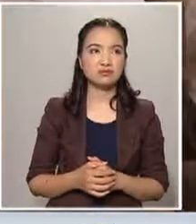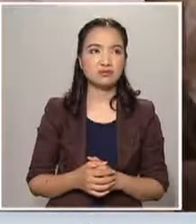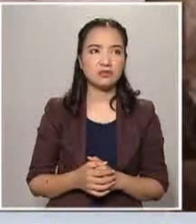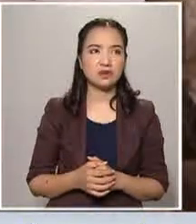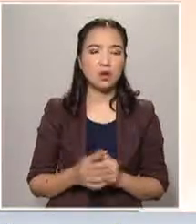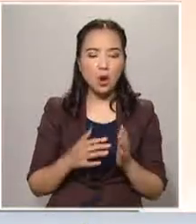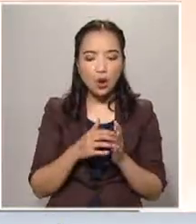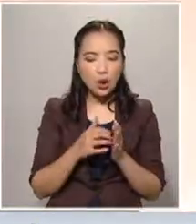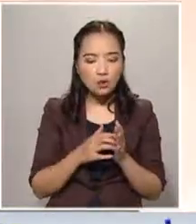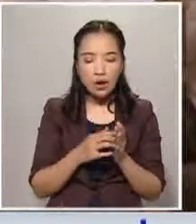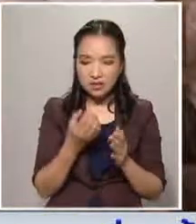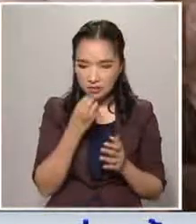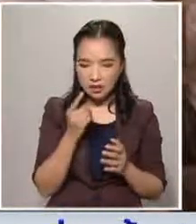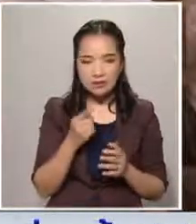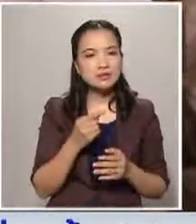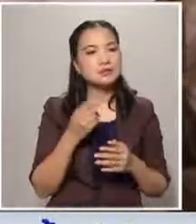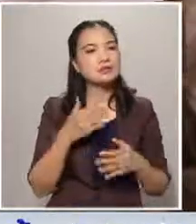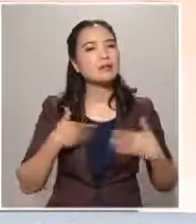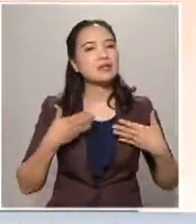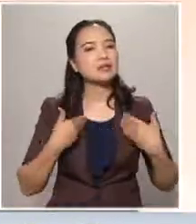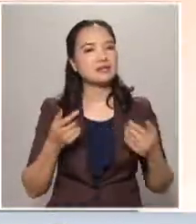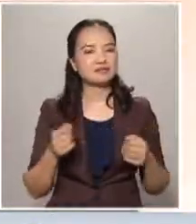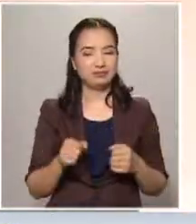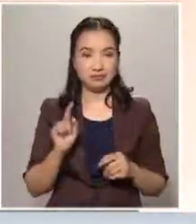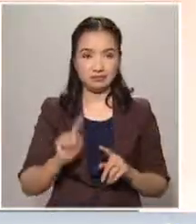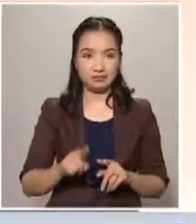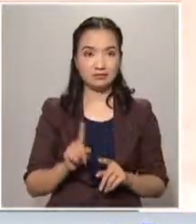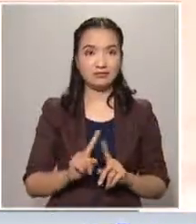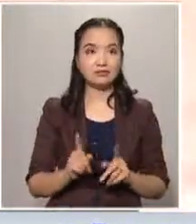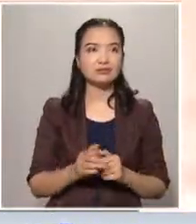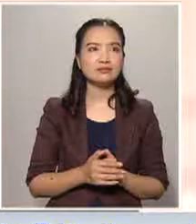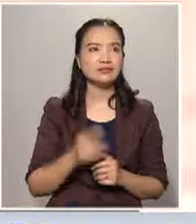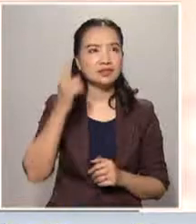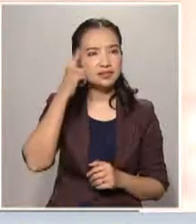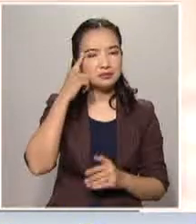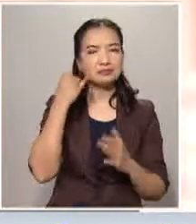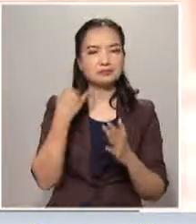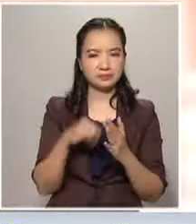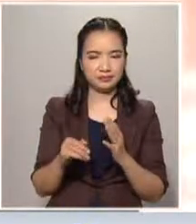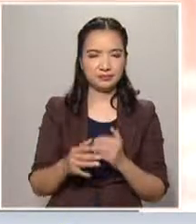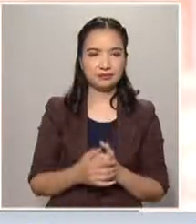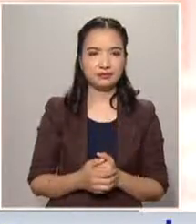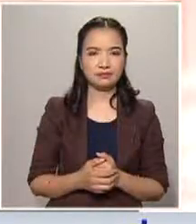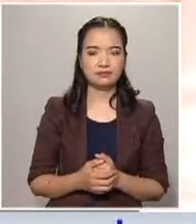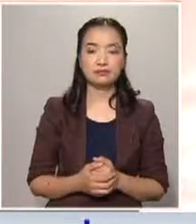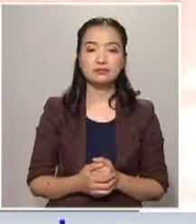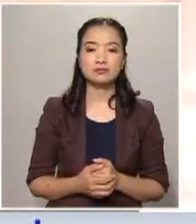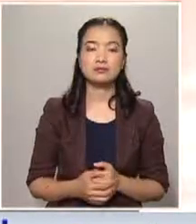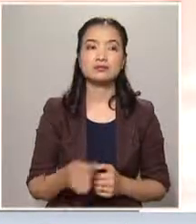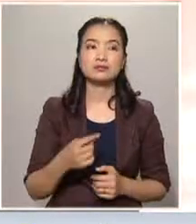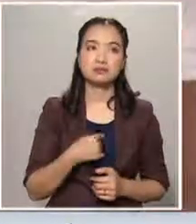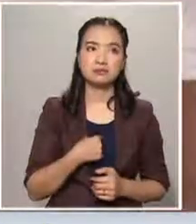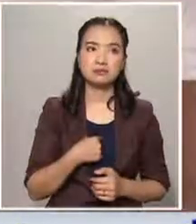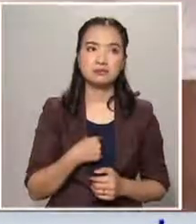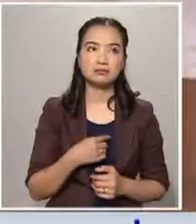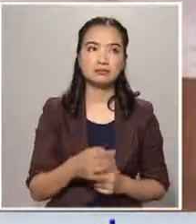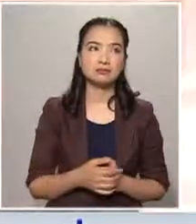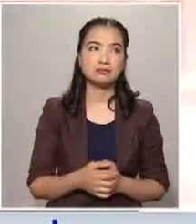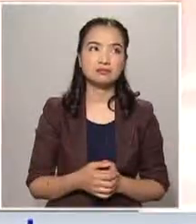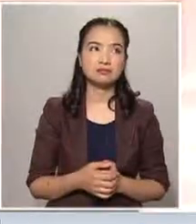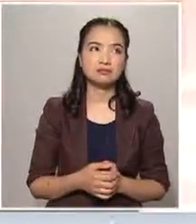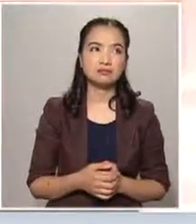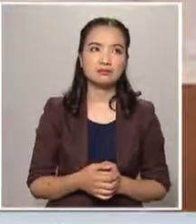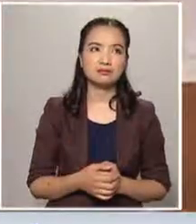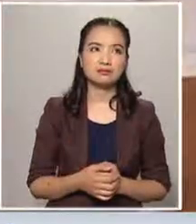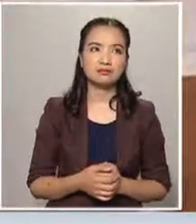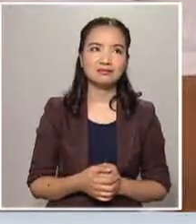อ่อนๆเหรอมันสบายปากดี อ่าใช่แต่นี่คิดผิดกับผมว่า ผิดเหรอ เพราะว่าผมนี ่ชอบกินของแก่ๆ ไ